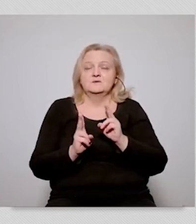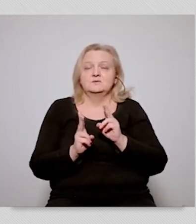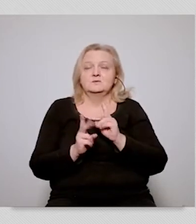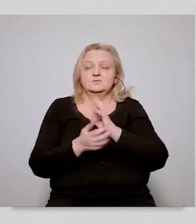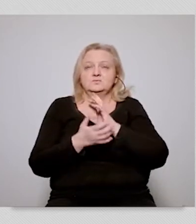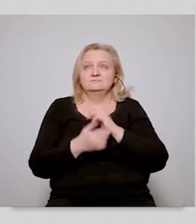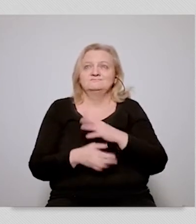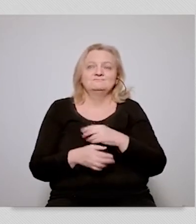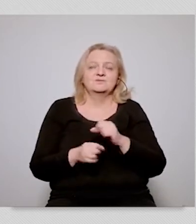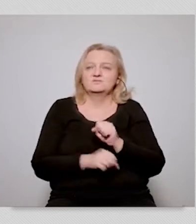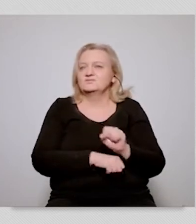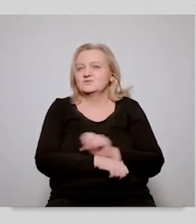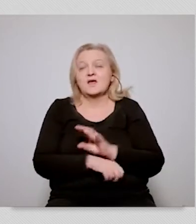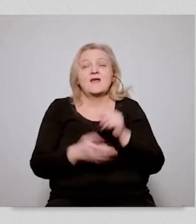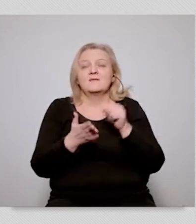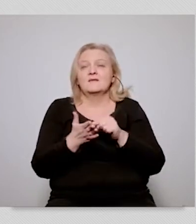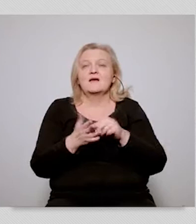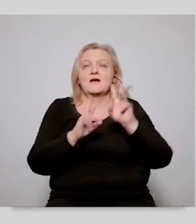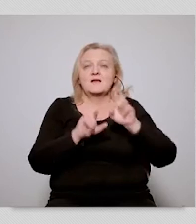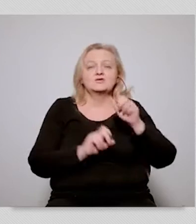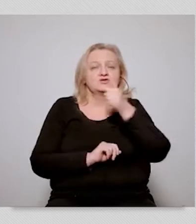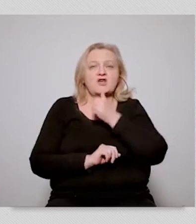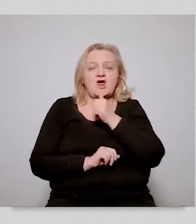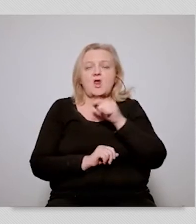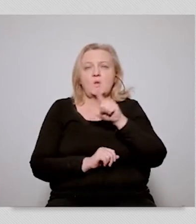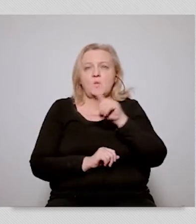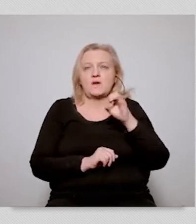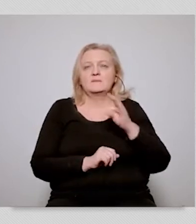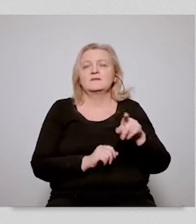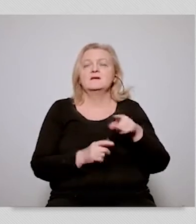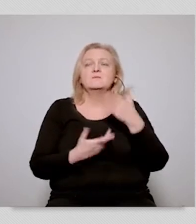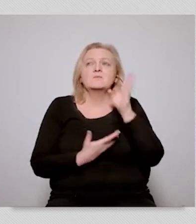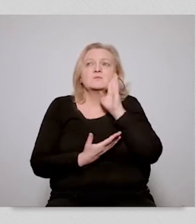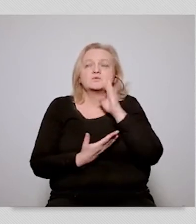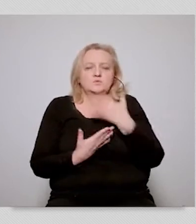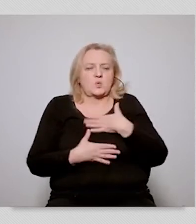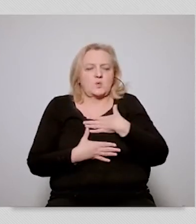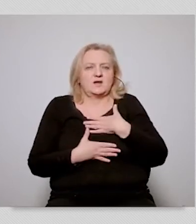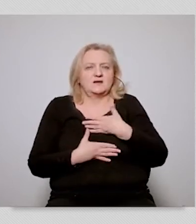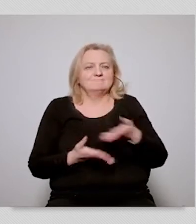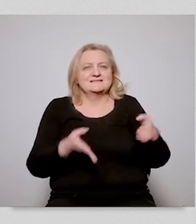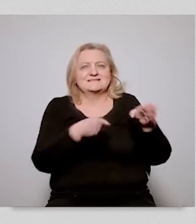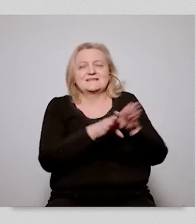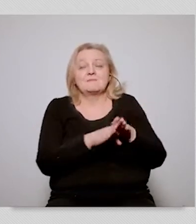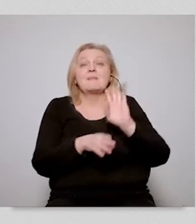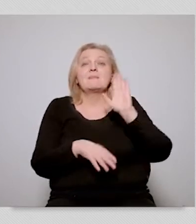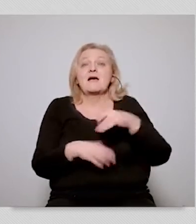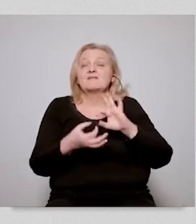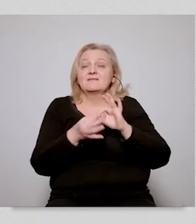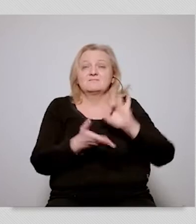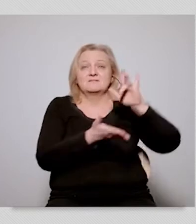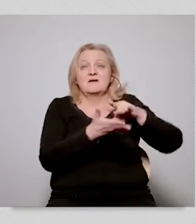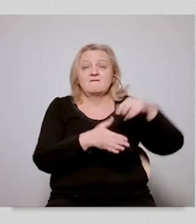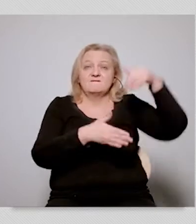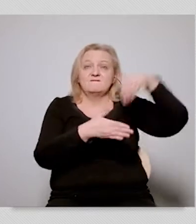dyskursu dotyczącego Zielonego Ładu i jak bardzo jest on zamknięty, że nawet wewnątrz Brukseli, tam gdzie